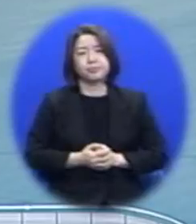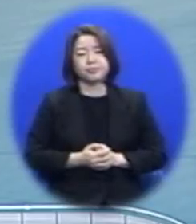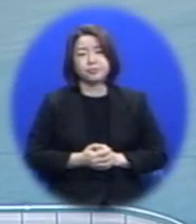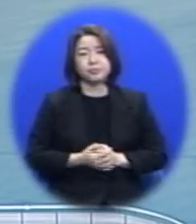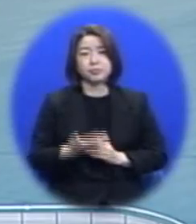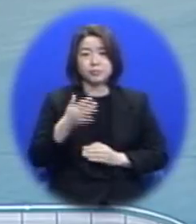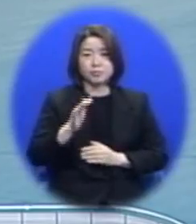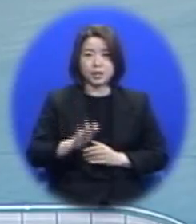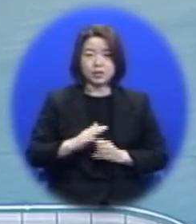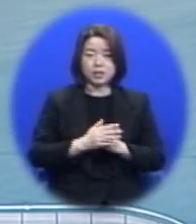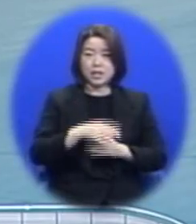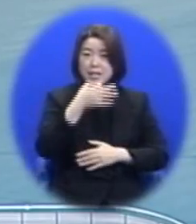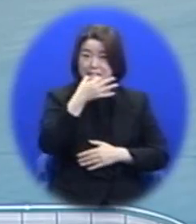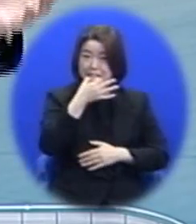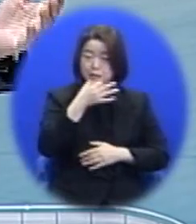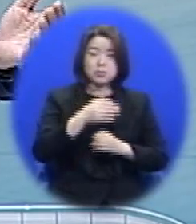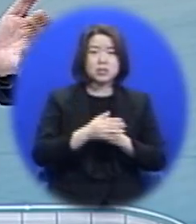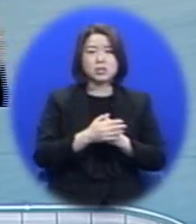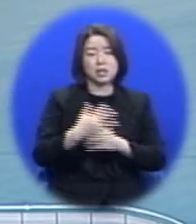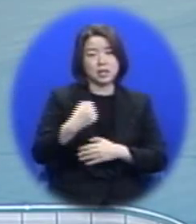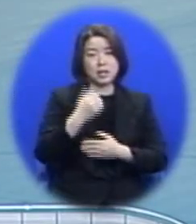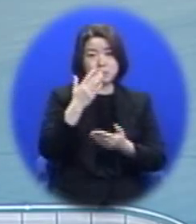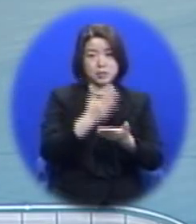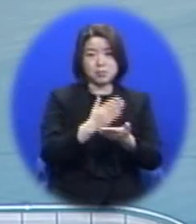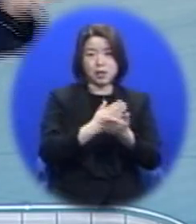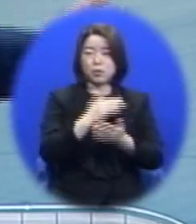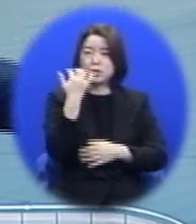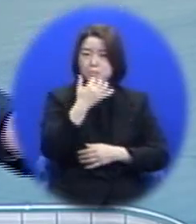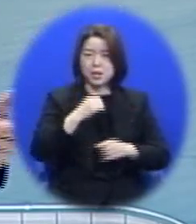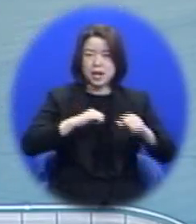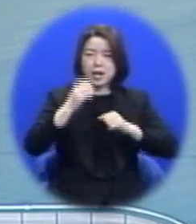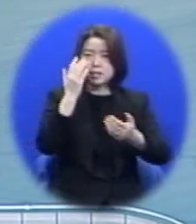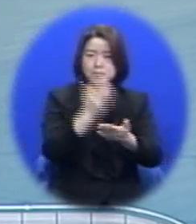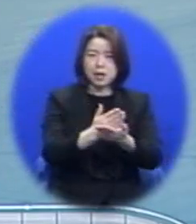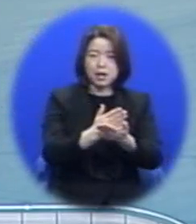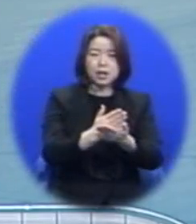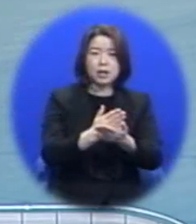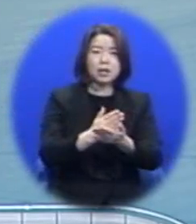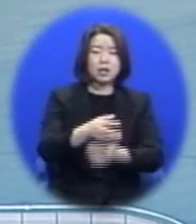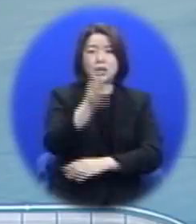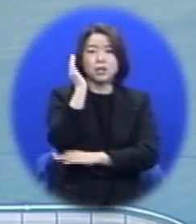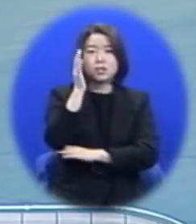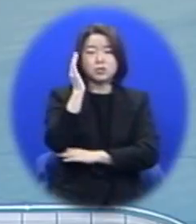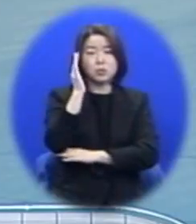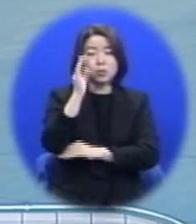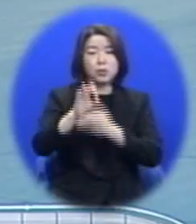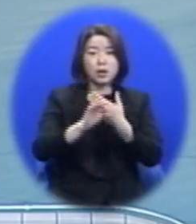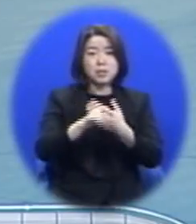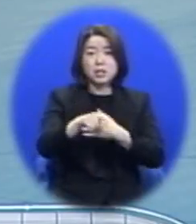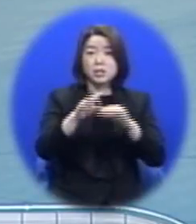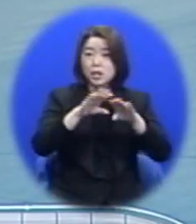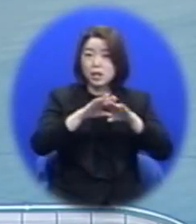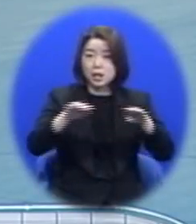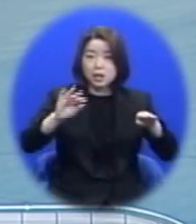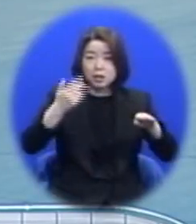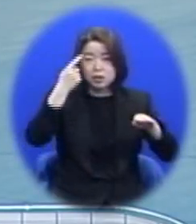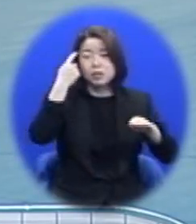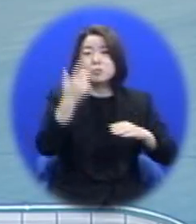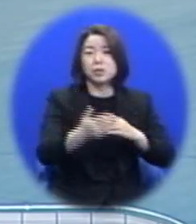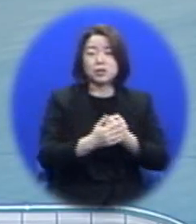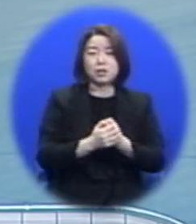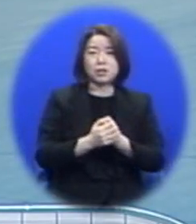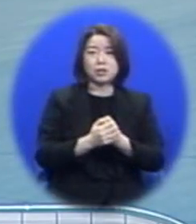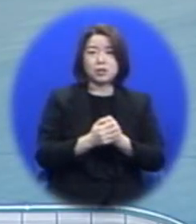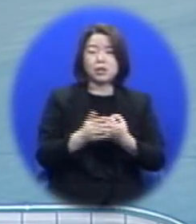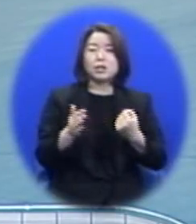그런데 탐심 갖지 말고 음란한 짓 하지 말라 설교해서 이게 해결이 됩니까? 그러니까